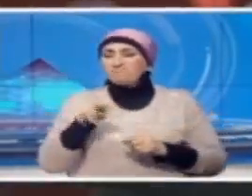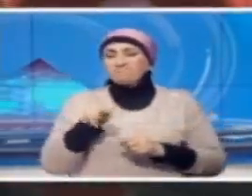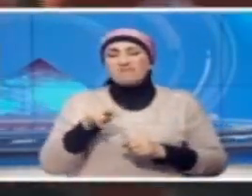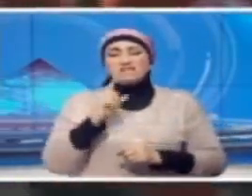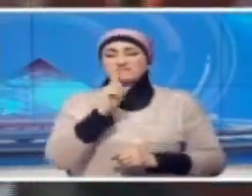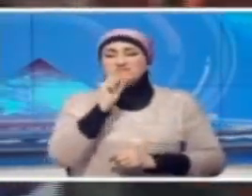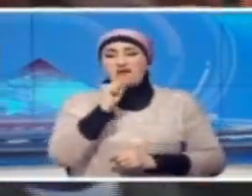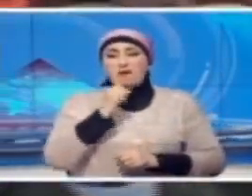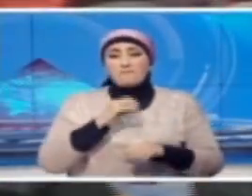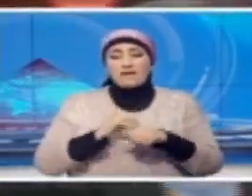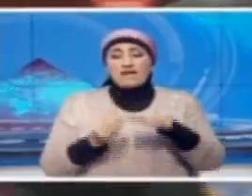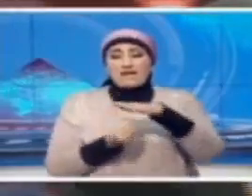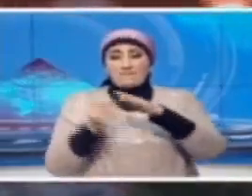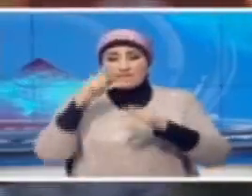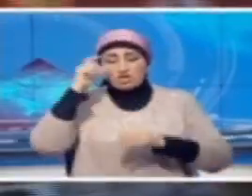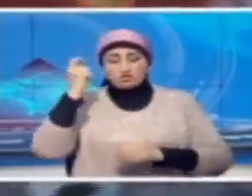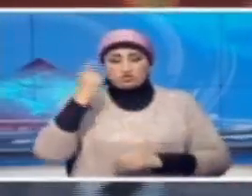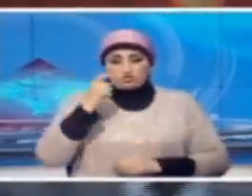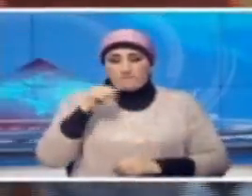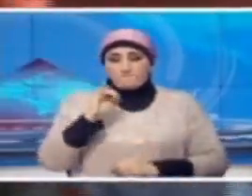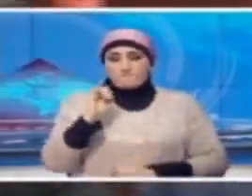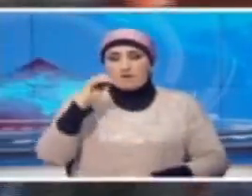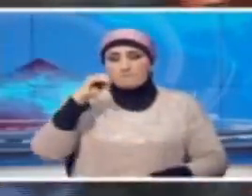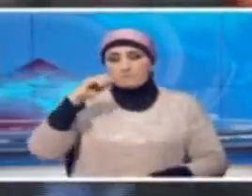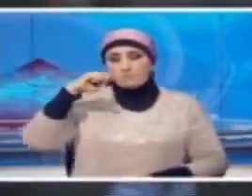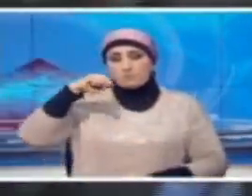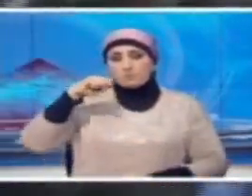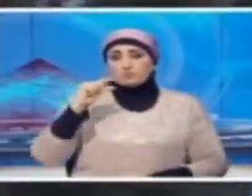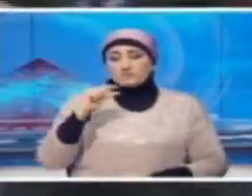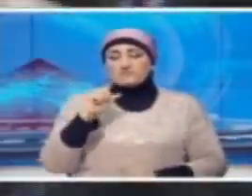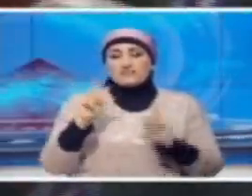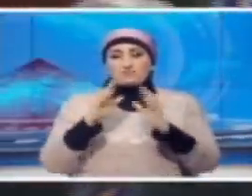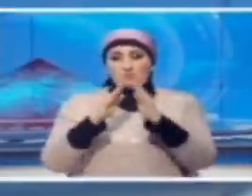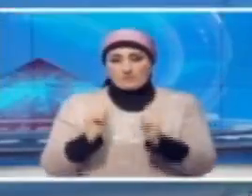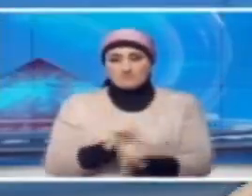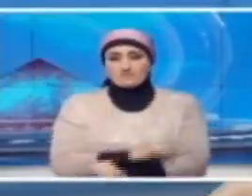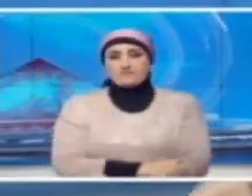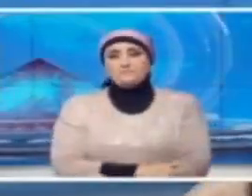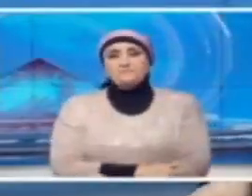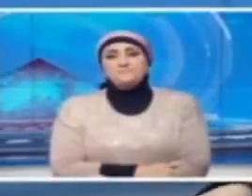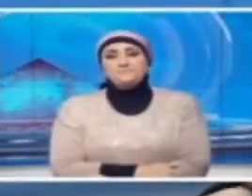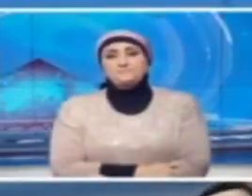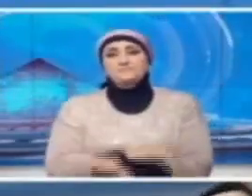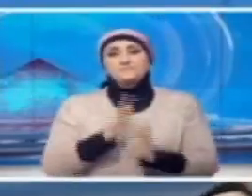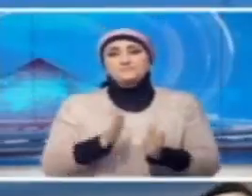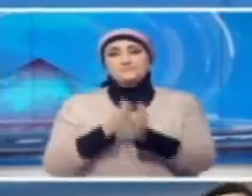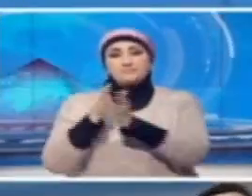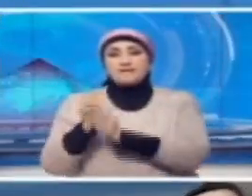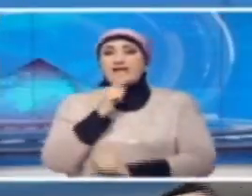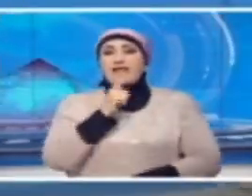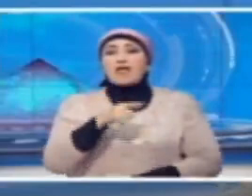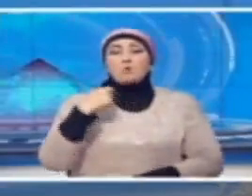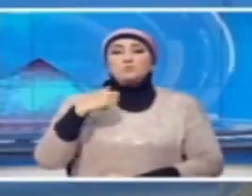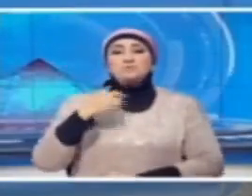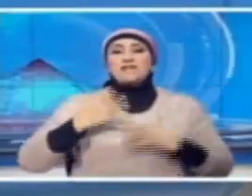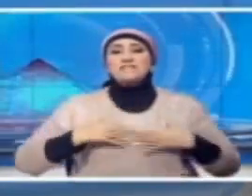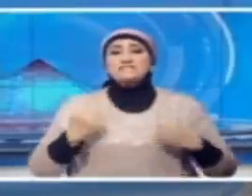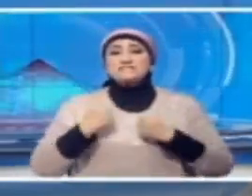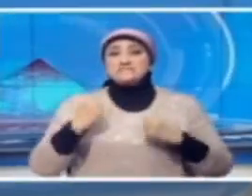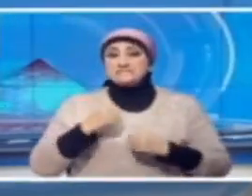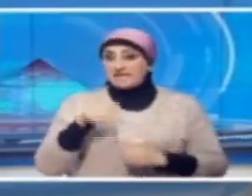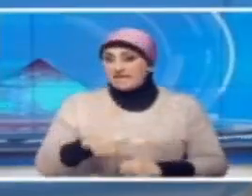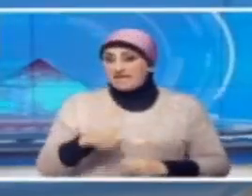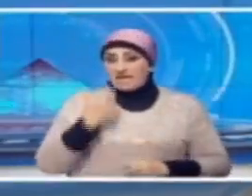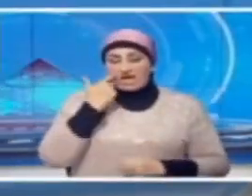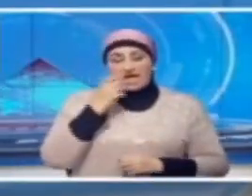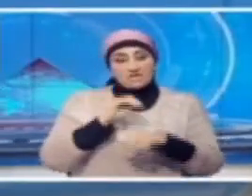جامعة عين شمس، محمود العزالي، التلفزيون المصري. أعلنت وزارة الصحة والسكان تقديم